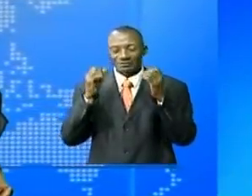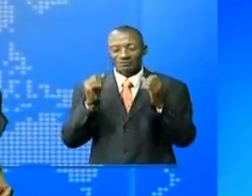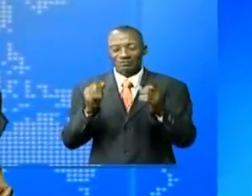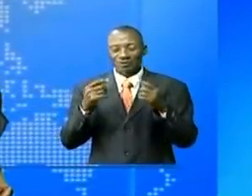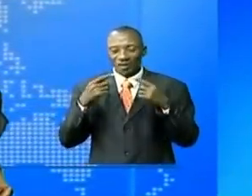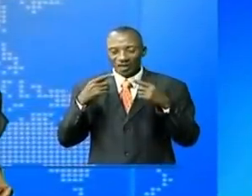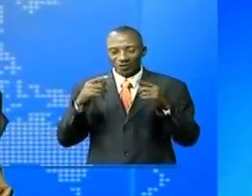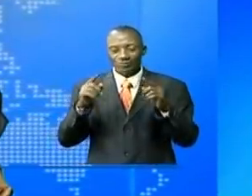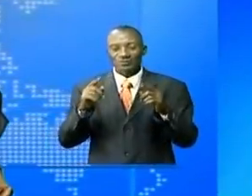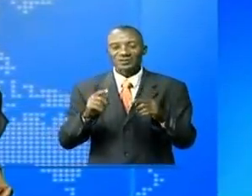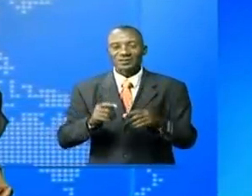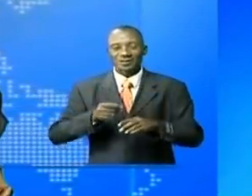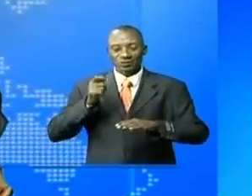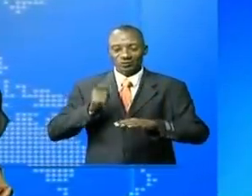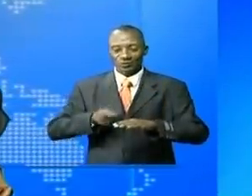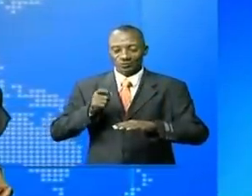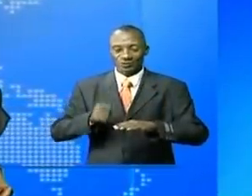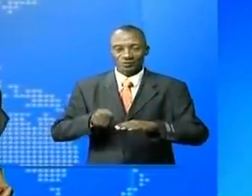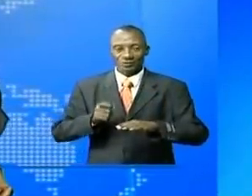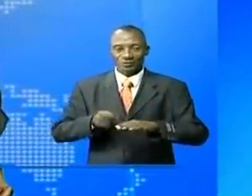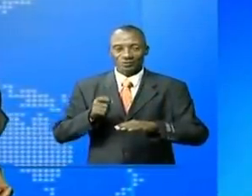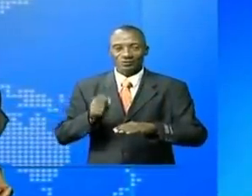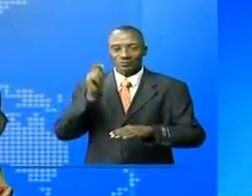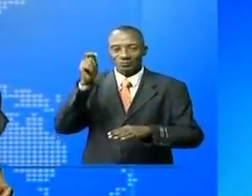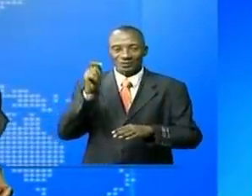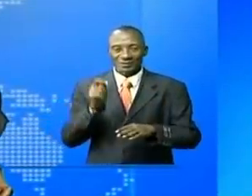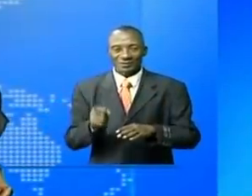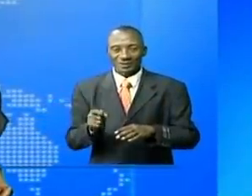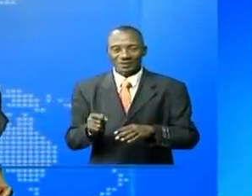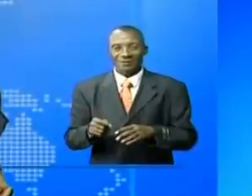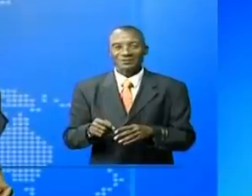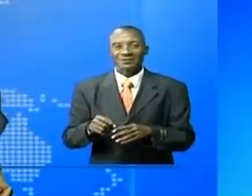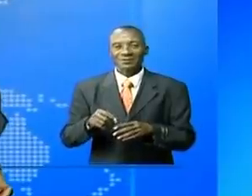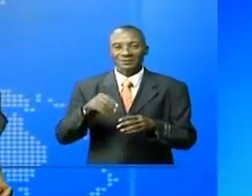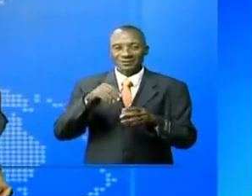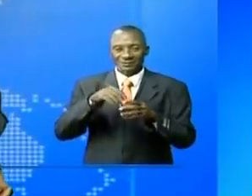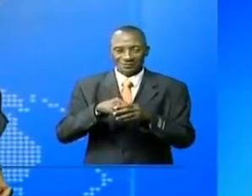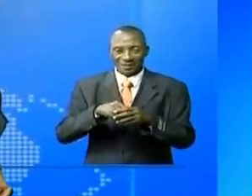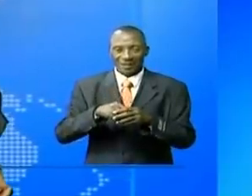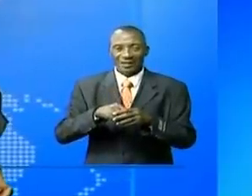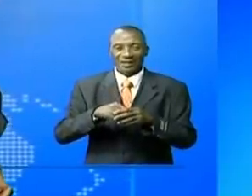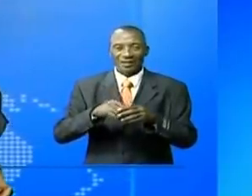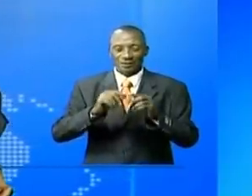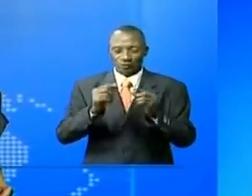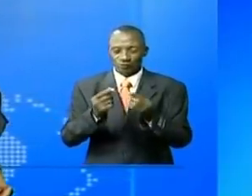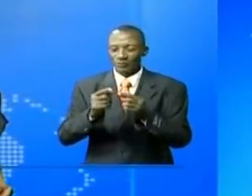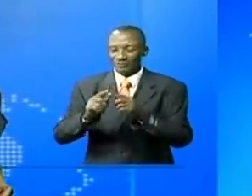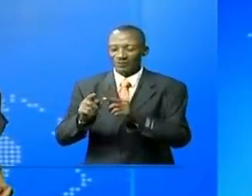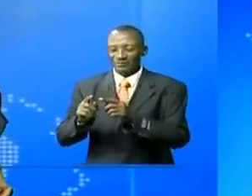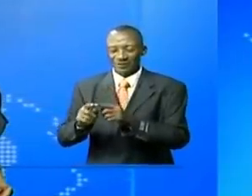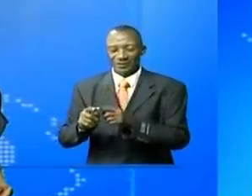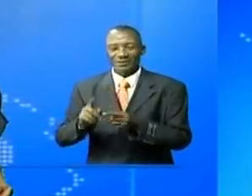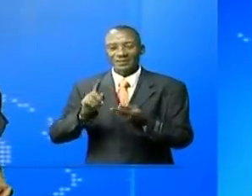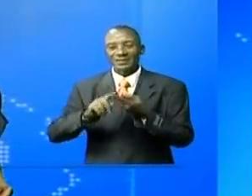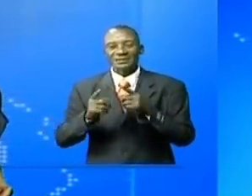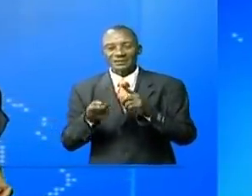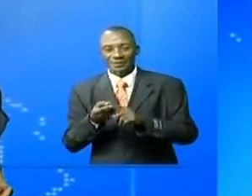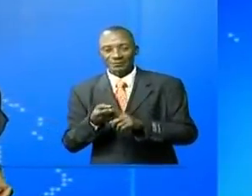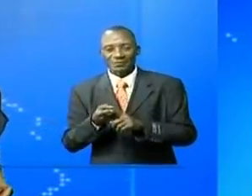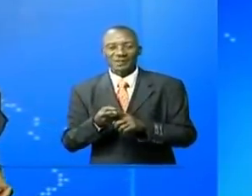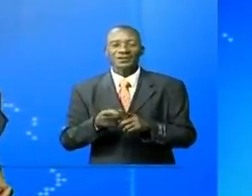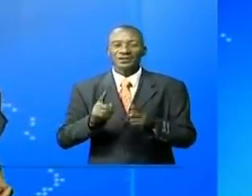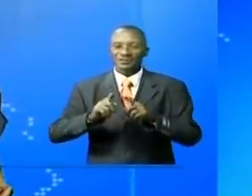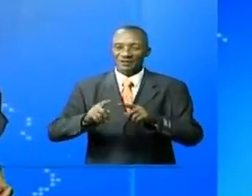magistrats militaires au siège et du parquet, aux frères, amis et connaissances, le décès du général-major à